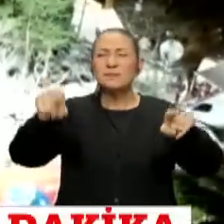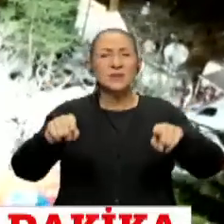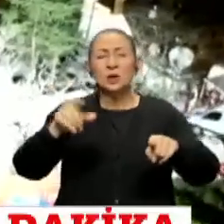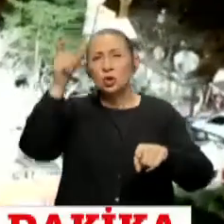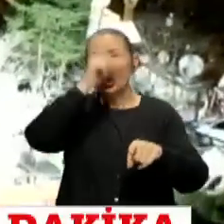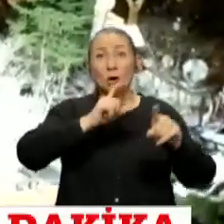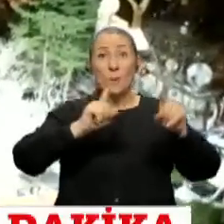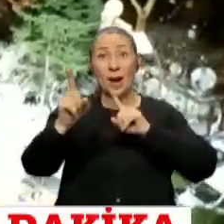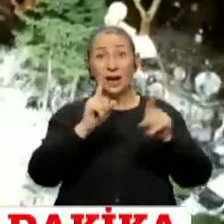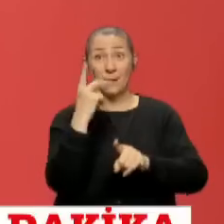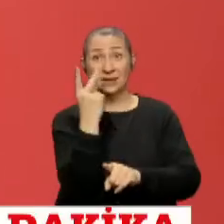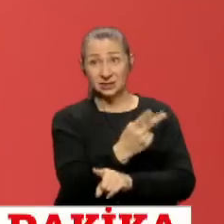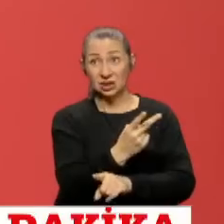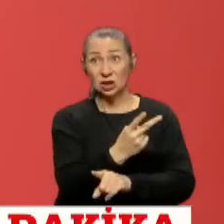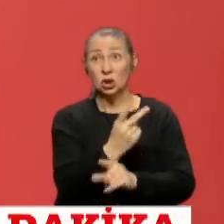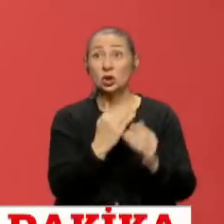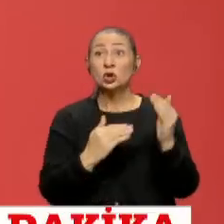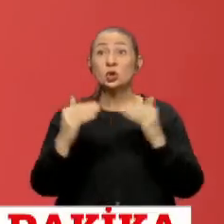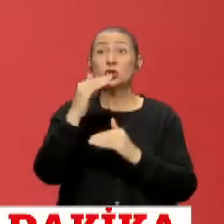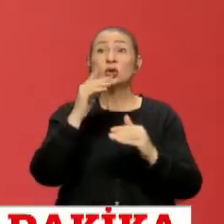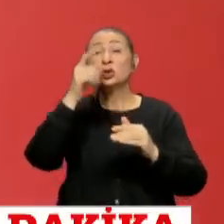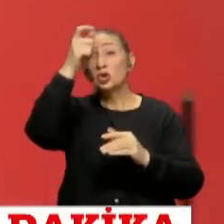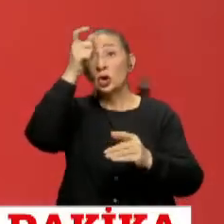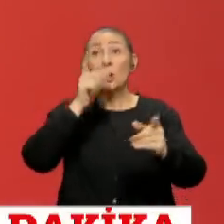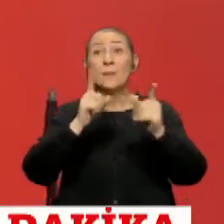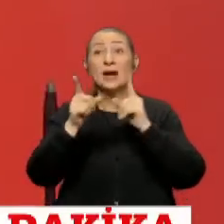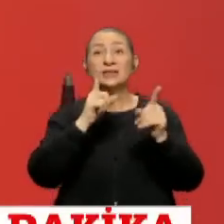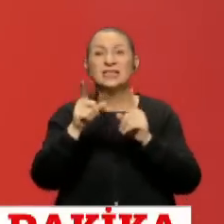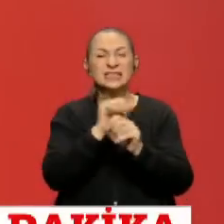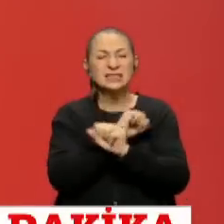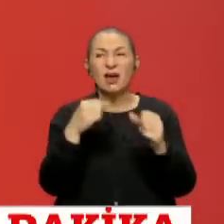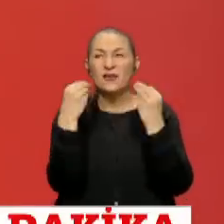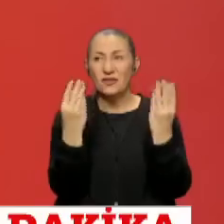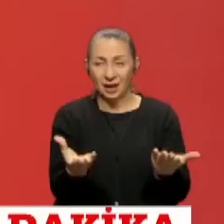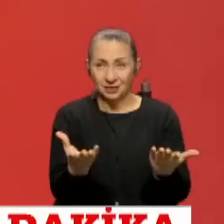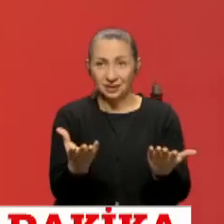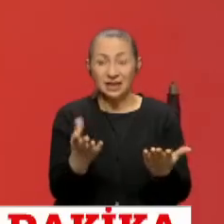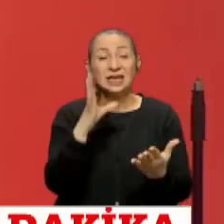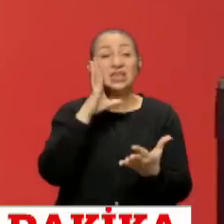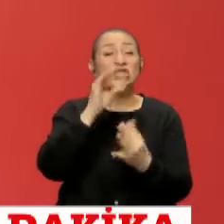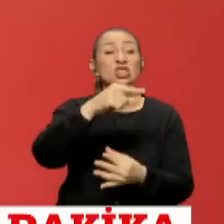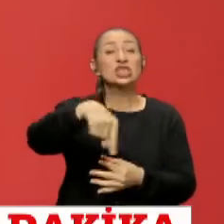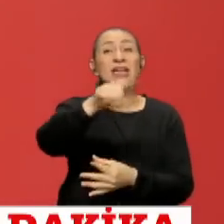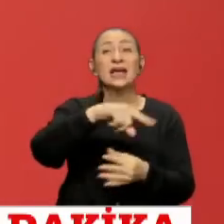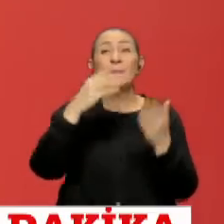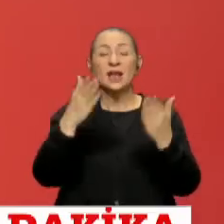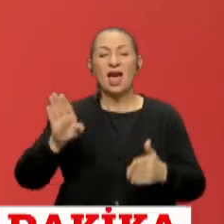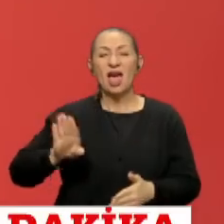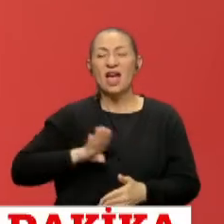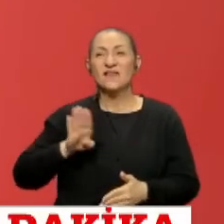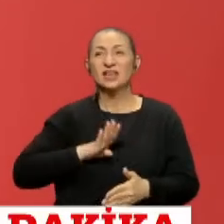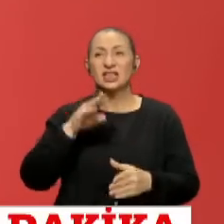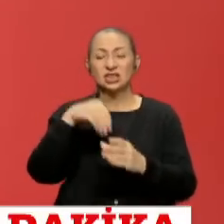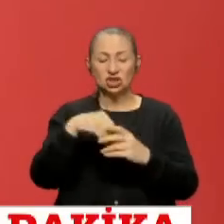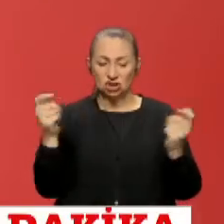Türk yargısını, yüce Türk yargısını yaralayan kişilerin bile evlatları